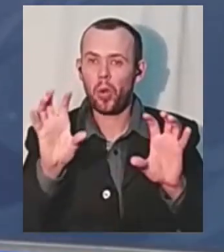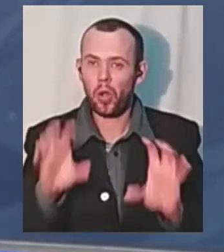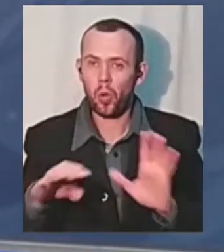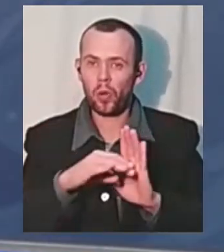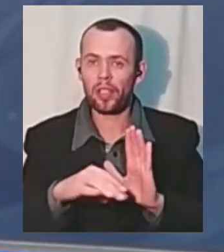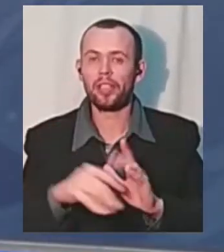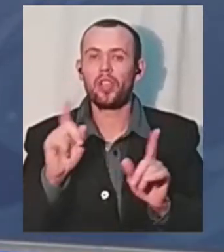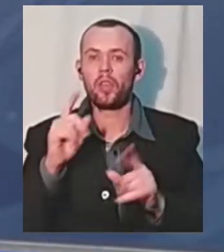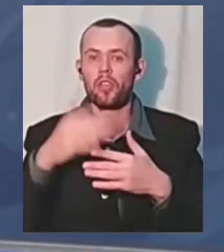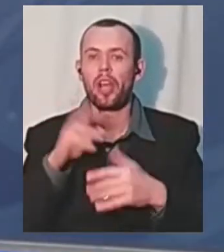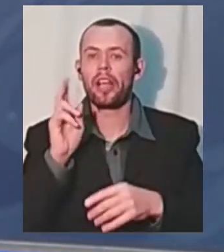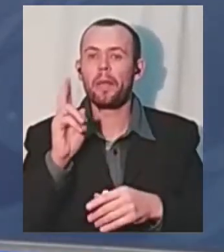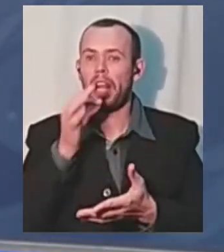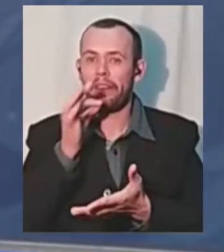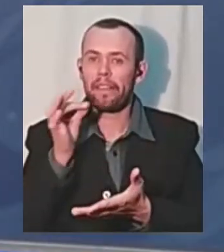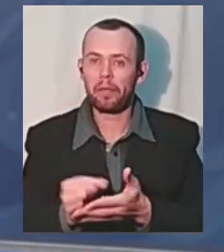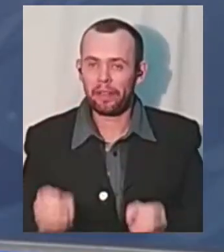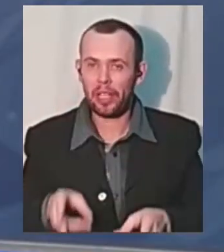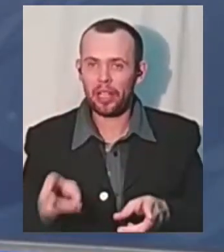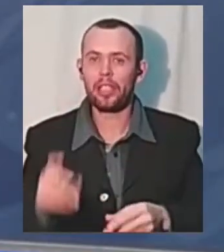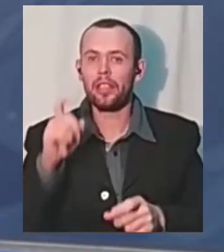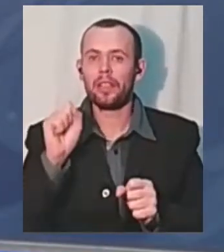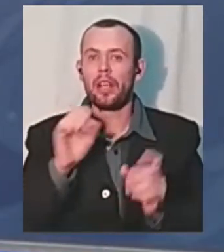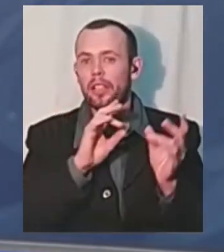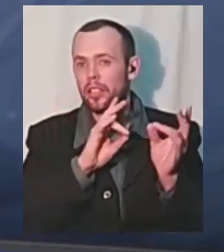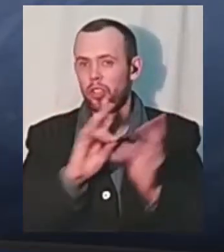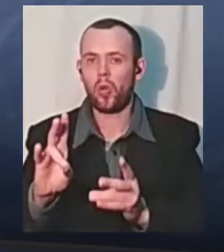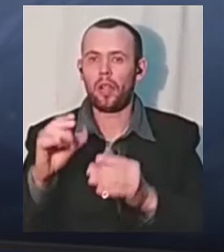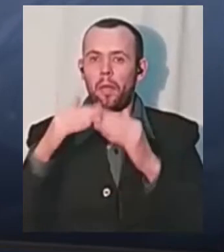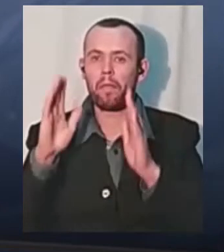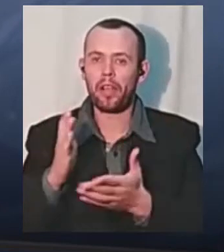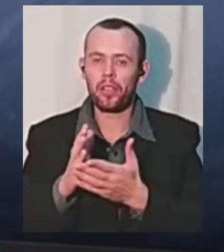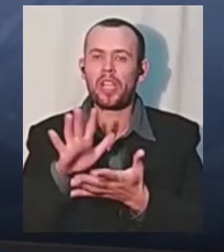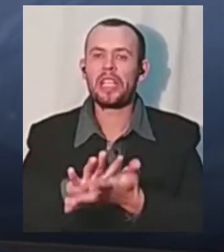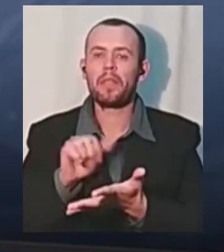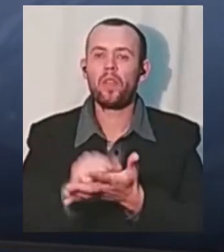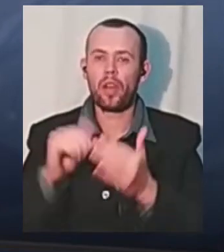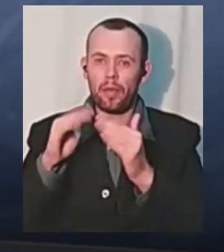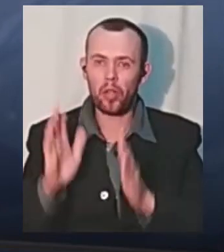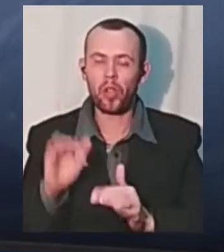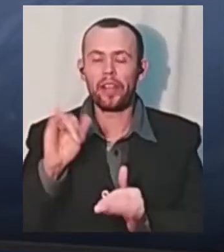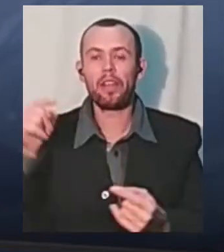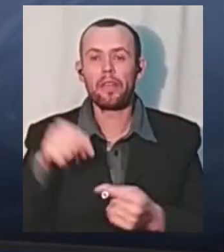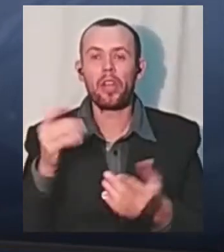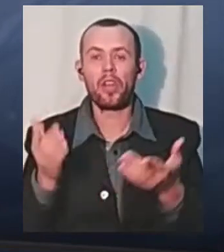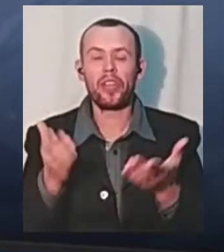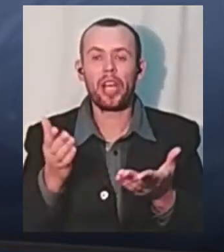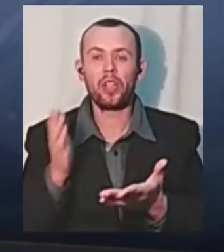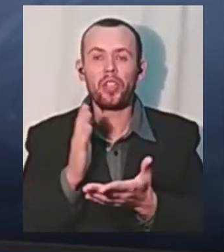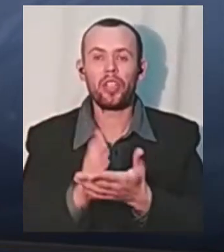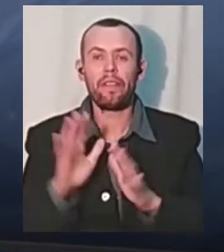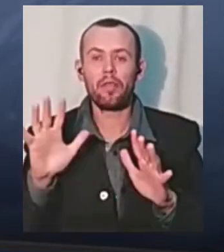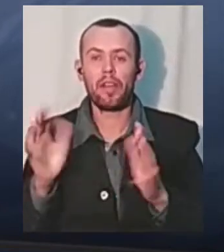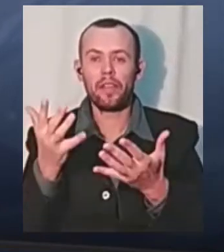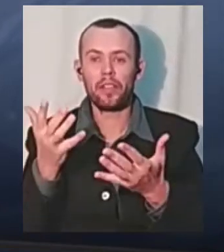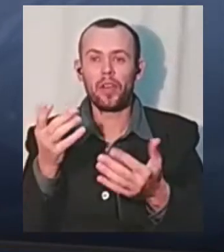передбачає кримінальну відповідальність за нанесення шкоди майну, за псування майна. І відповідно, якщо воно навіть відбувається по